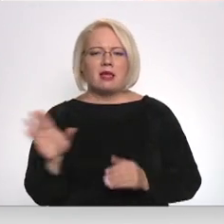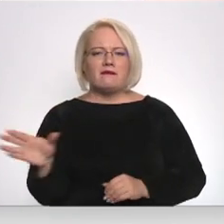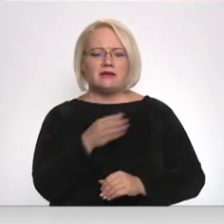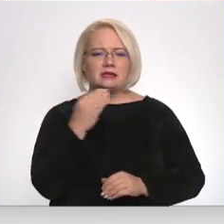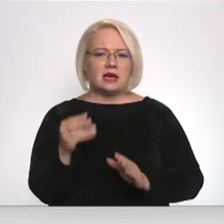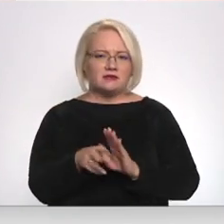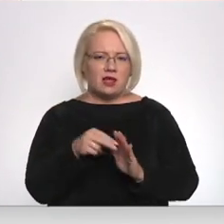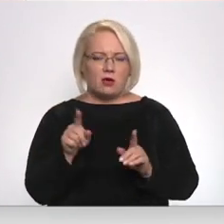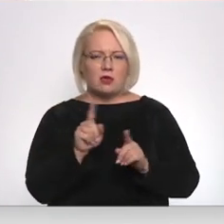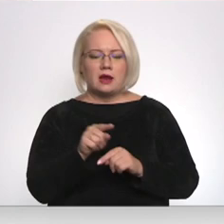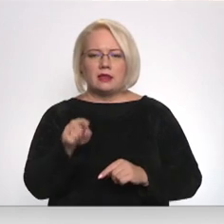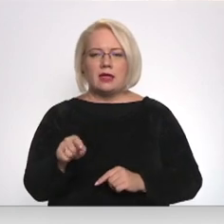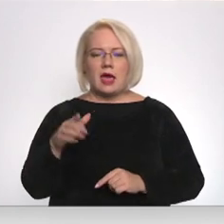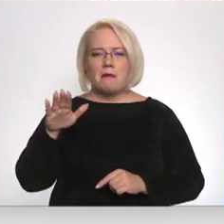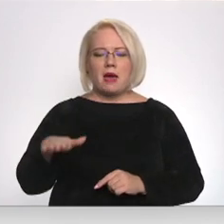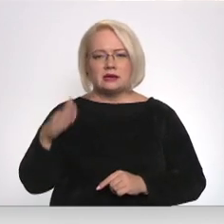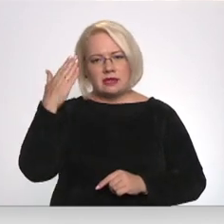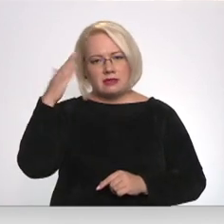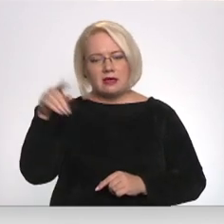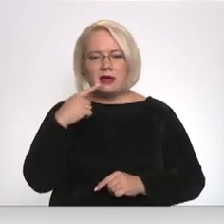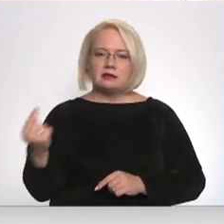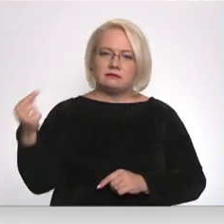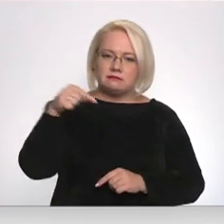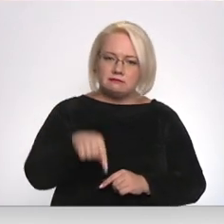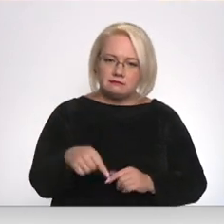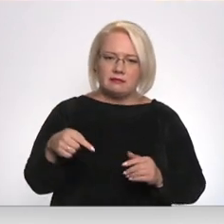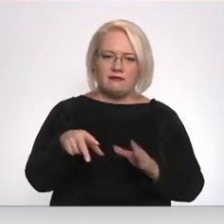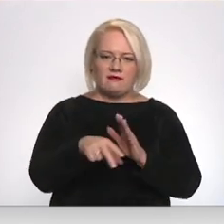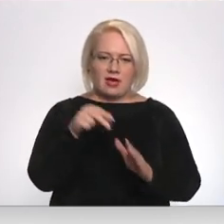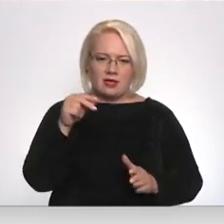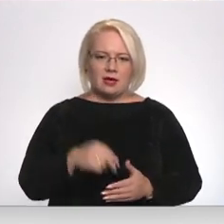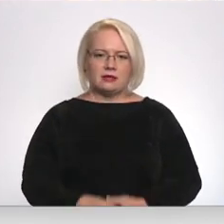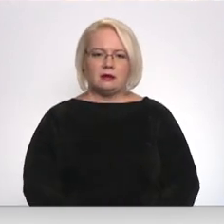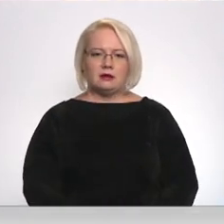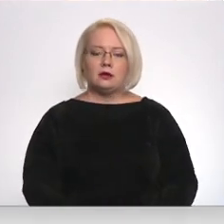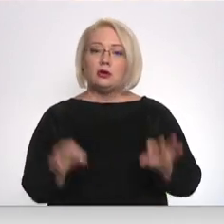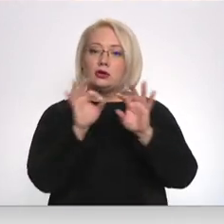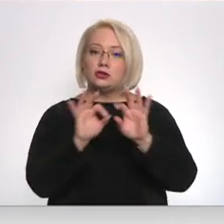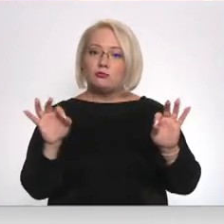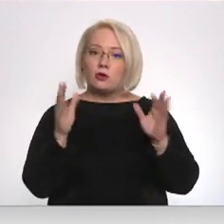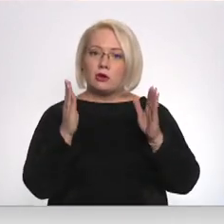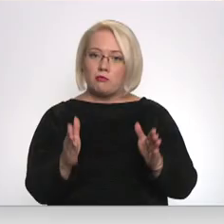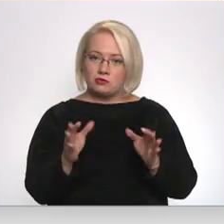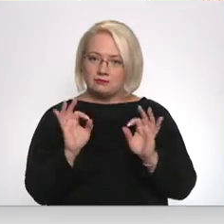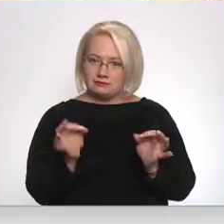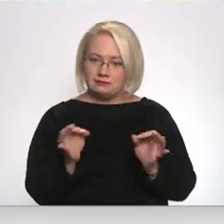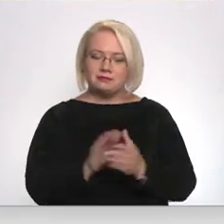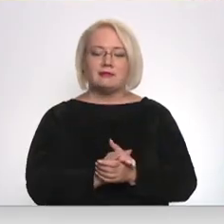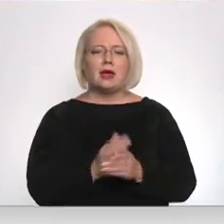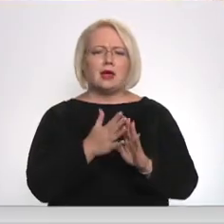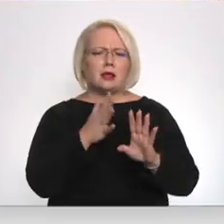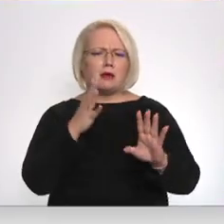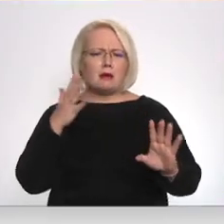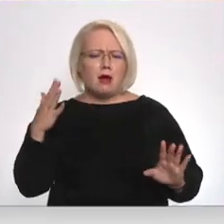vēlēšanās un arī šajās mazdēls pamudināja nākt uz iecirkni. No jā, smuki būs, vai ne? Rinda ir gara un